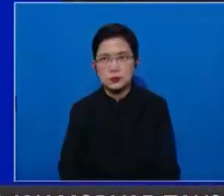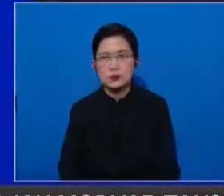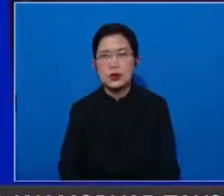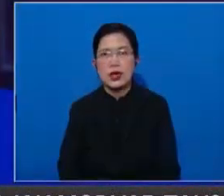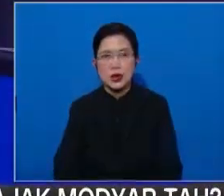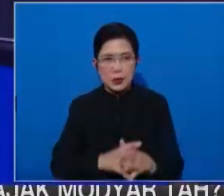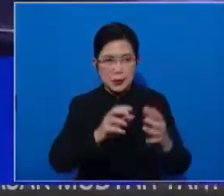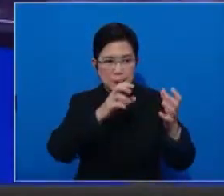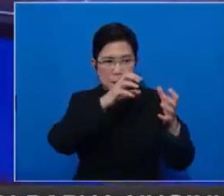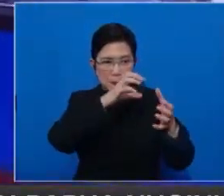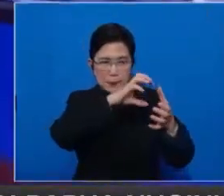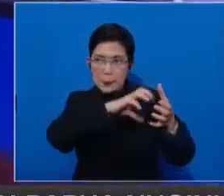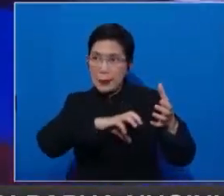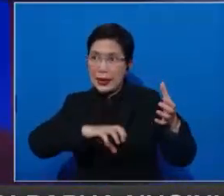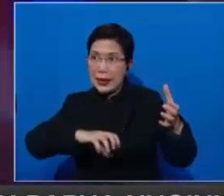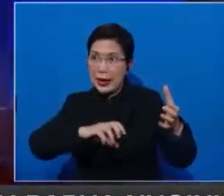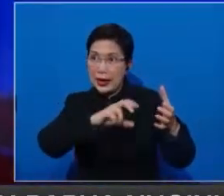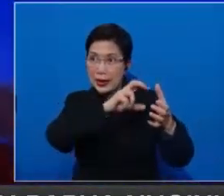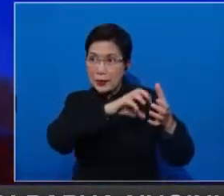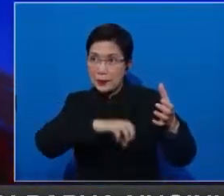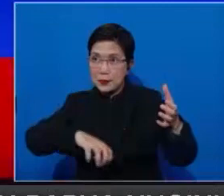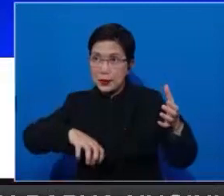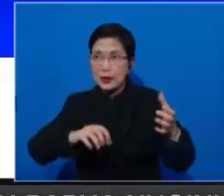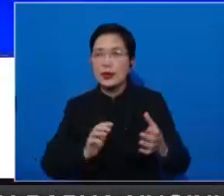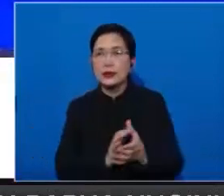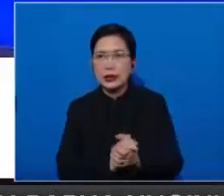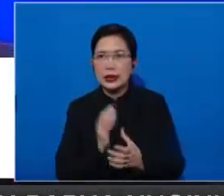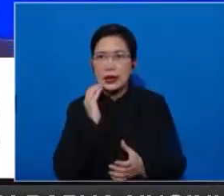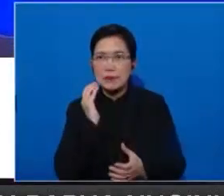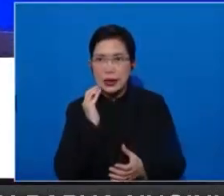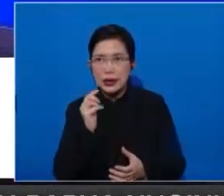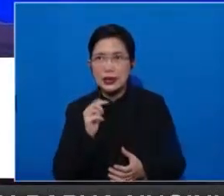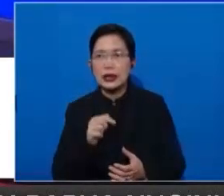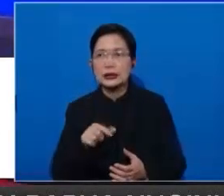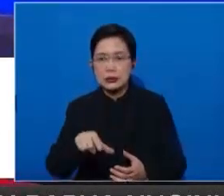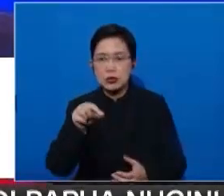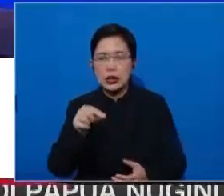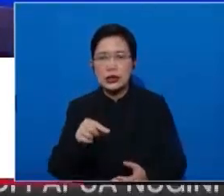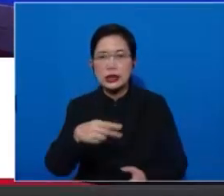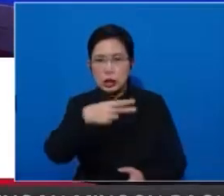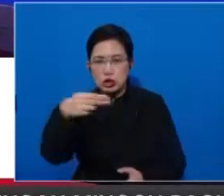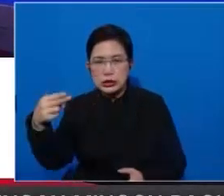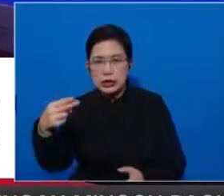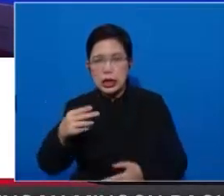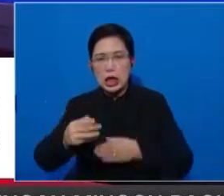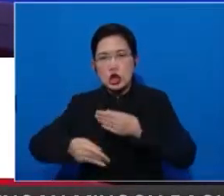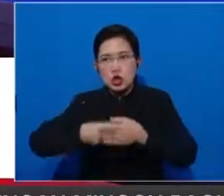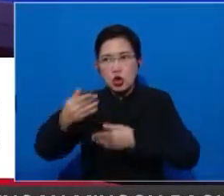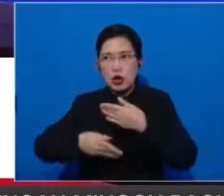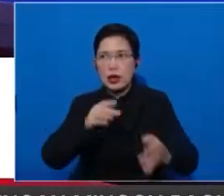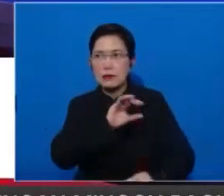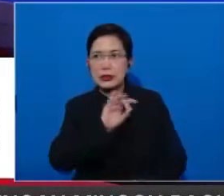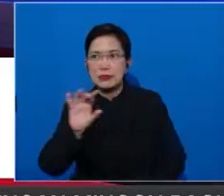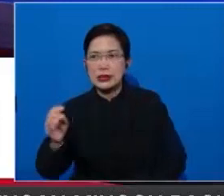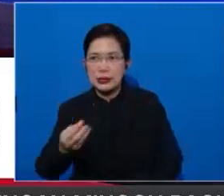Pepaya merupakan salah satu buah yang mudah ditemukan di Indonesia. Buah ini tidak hanya cocok dimakan segar, tapi juga dapat diolah menjadi berbagai olahan makanan yang